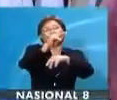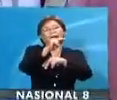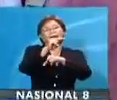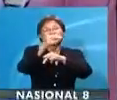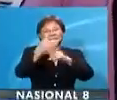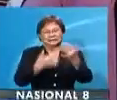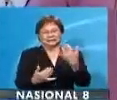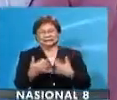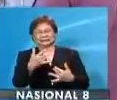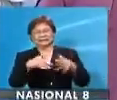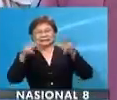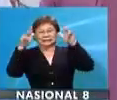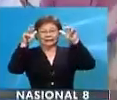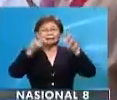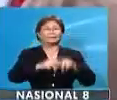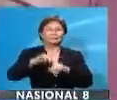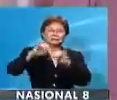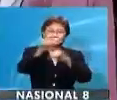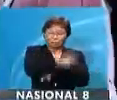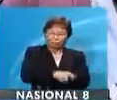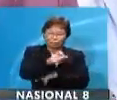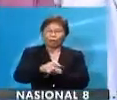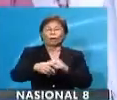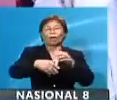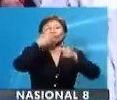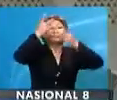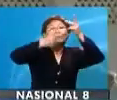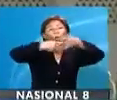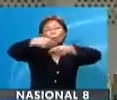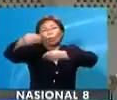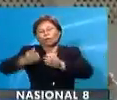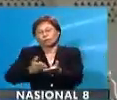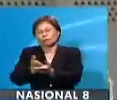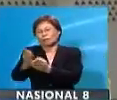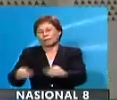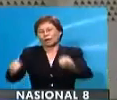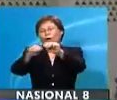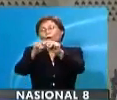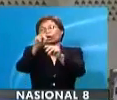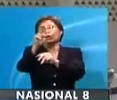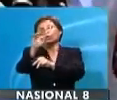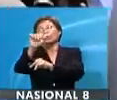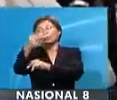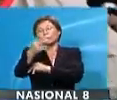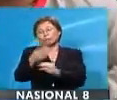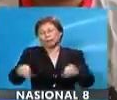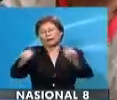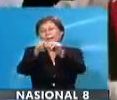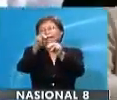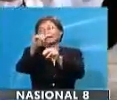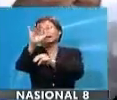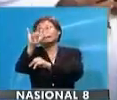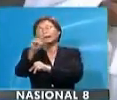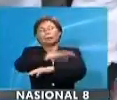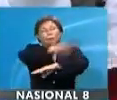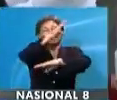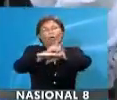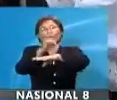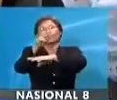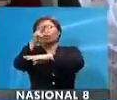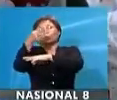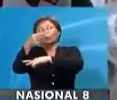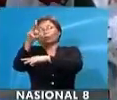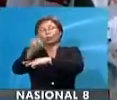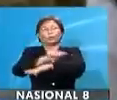Selain ziarah dalam, jemaah juga akan dibawa ziarah luar dengan menuju ke Masjid Quba, Masjid Qiblatain, Bukit Uhud, Ladang